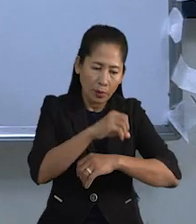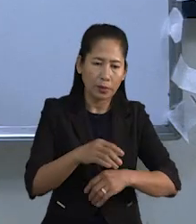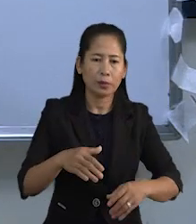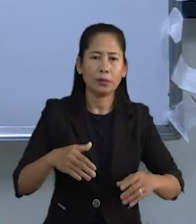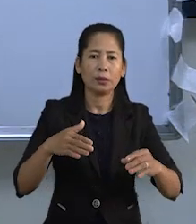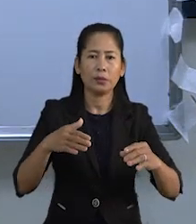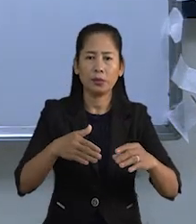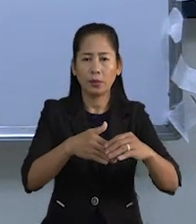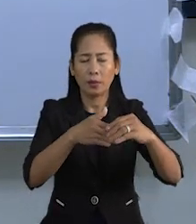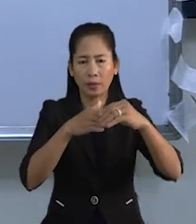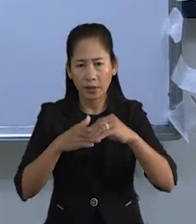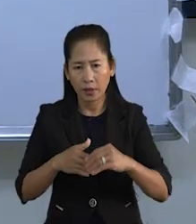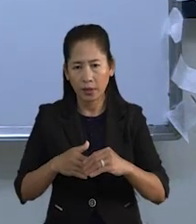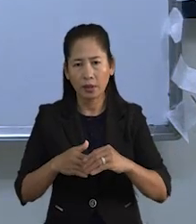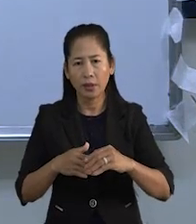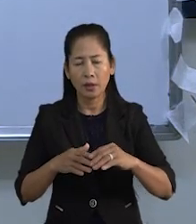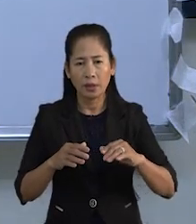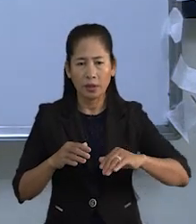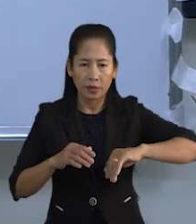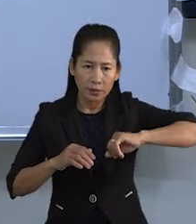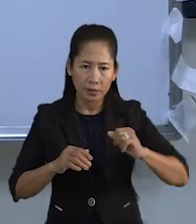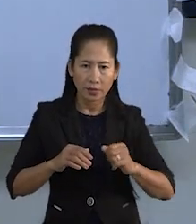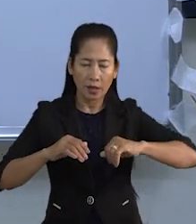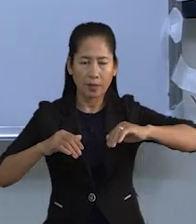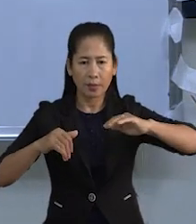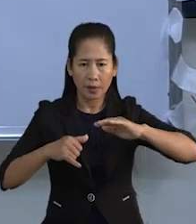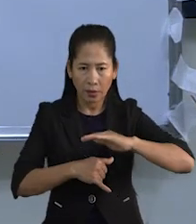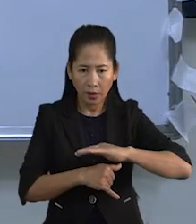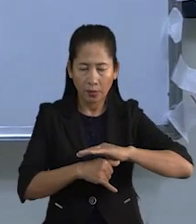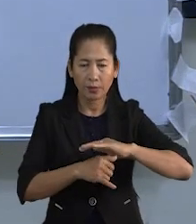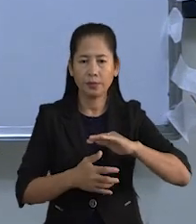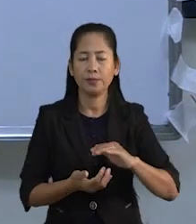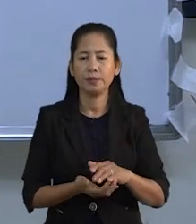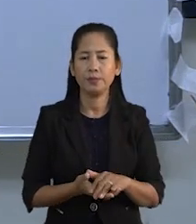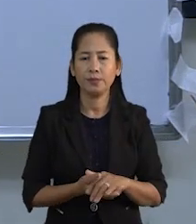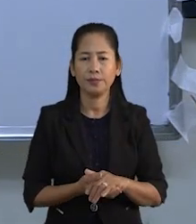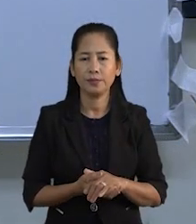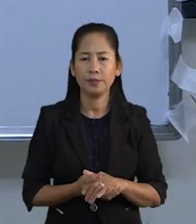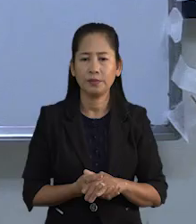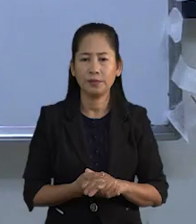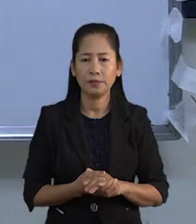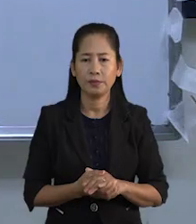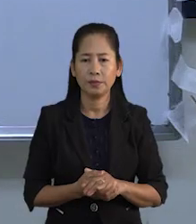គ្នាឡើងមកត្រសល់ក្រោមស្លាប់មេបាទកូនទា